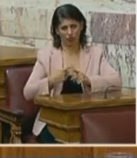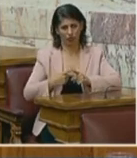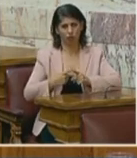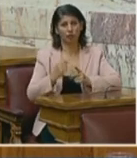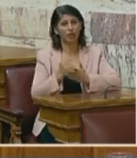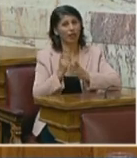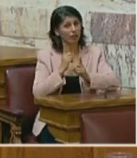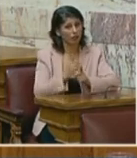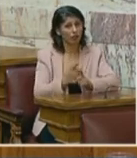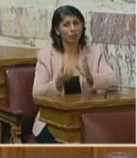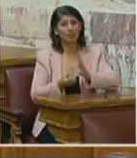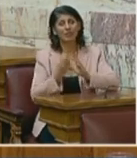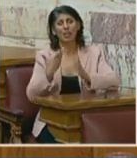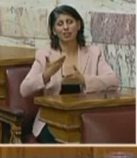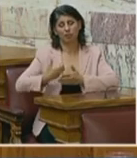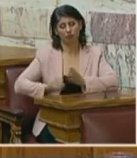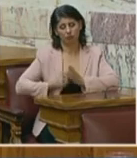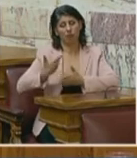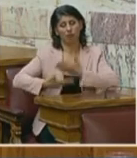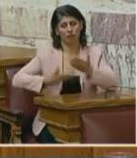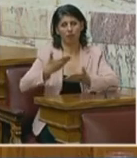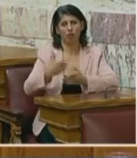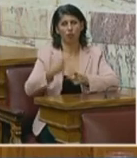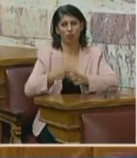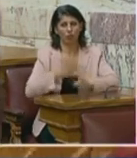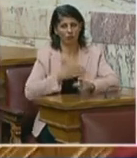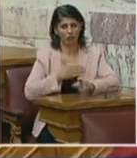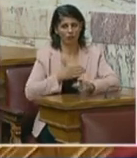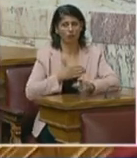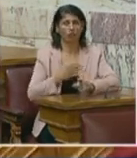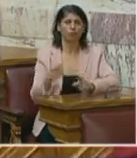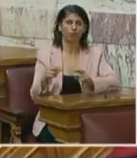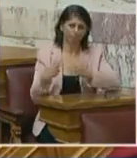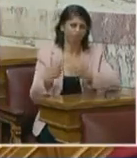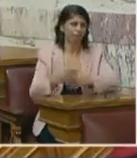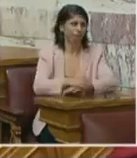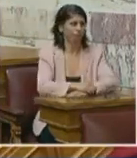ιδιαίτερος της νέας γενιάς των Ελλήνων. Σας ευχαριστώ για την προσοχή σας.